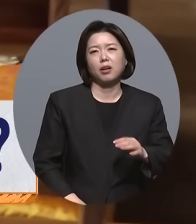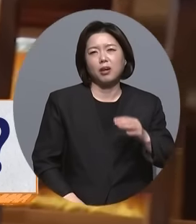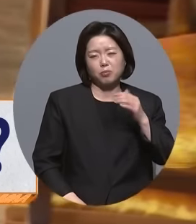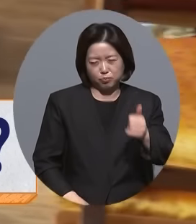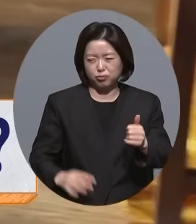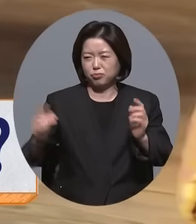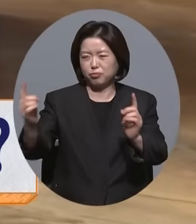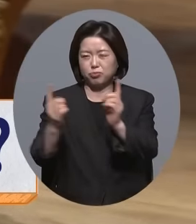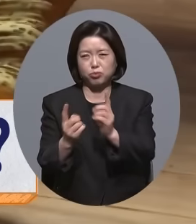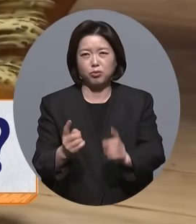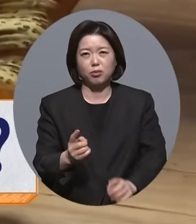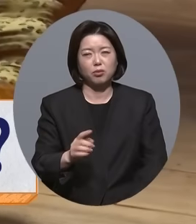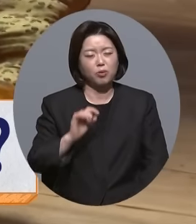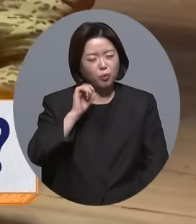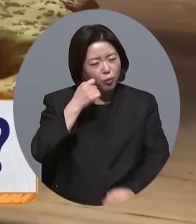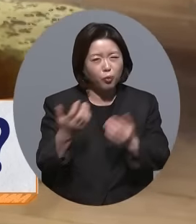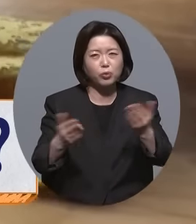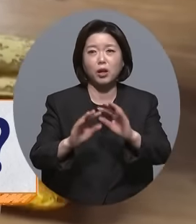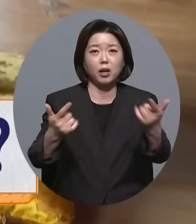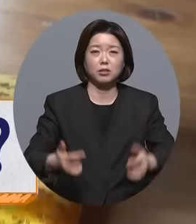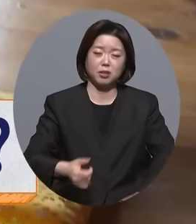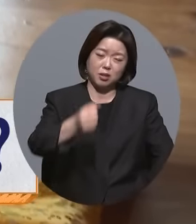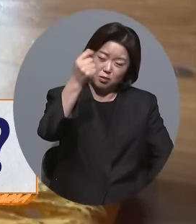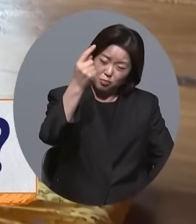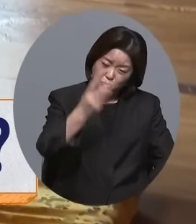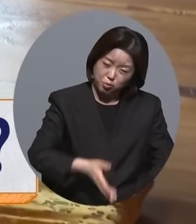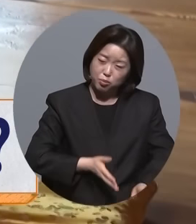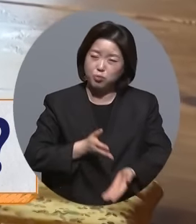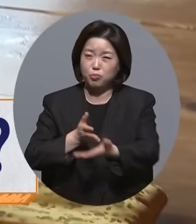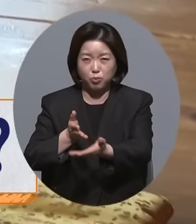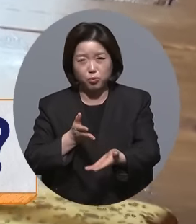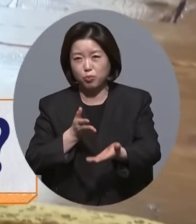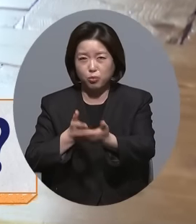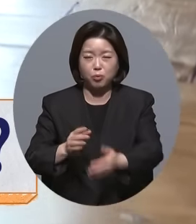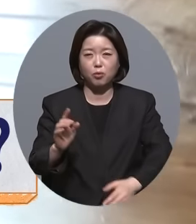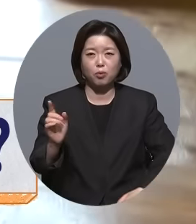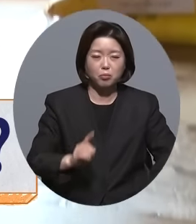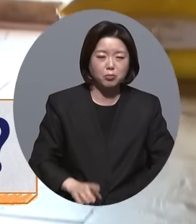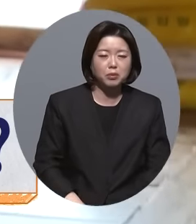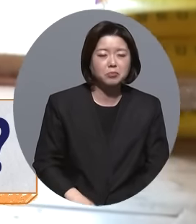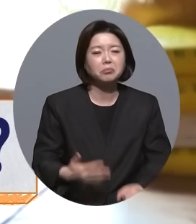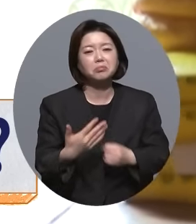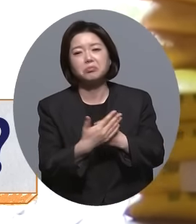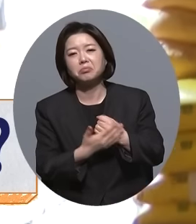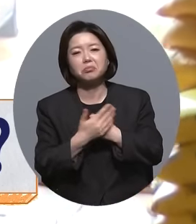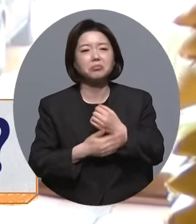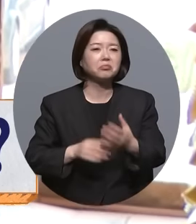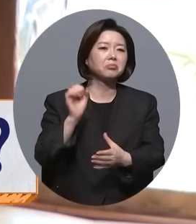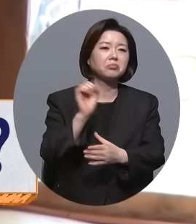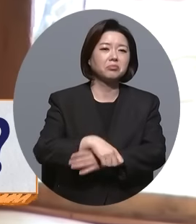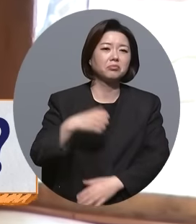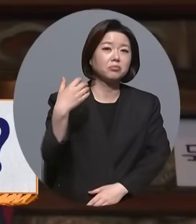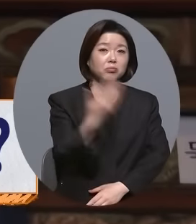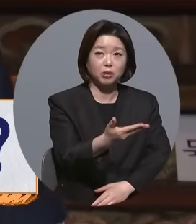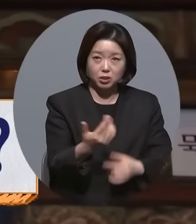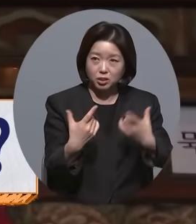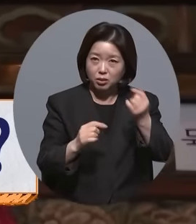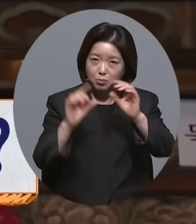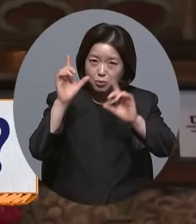대단한 어려운 일이라고 그렇게 수없이 말씀을 드려도 그거를 마치 무슨 시혜를 베풀듯이 이렇게 하는